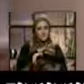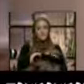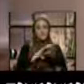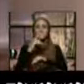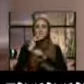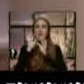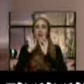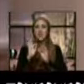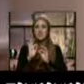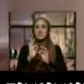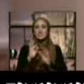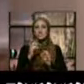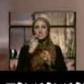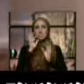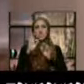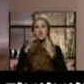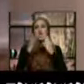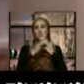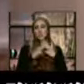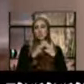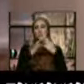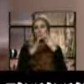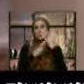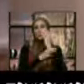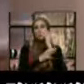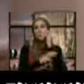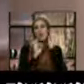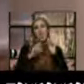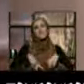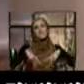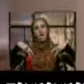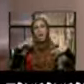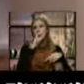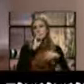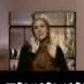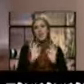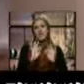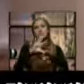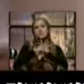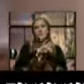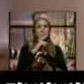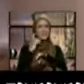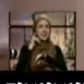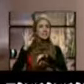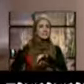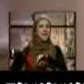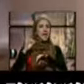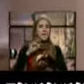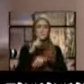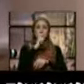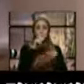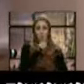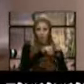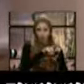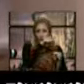ابني اللي تشوف اللي تظهر عليه الله يرضى عنك دي حاجه تفرح العروسه. بس خلي بالك، هي اختها اتجوزت من ثلاث